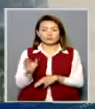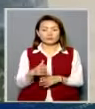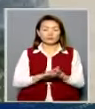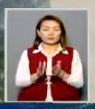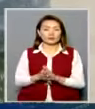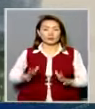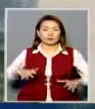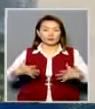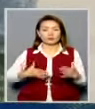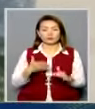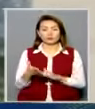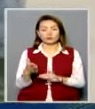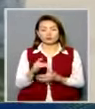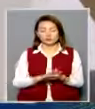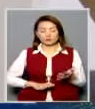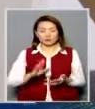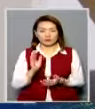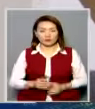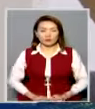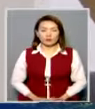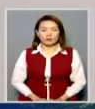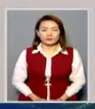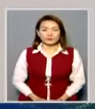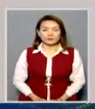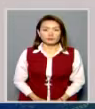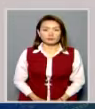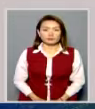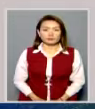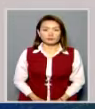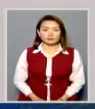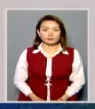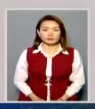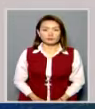мұндай семинарлар алдағы уақытта да жалғаспақ. Ахан Иғлам, Артур Ботпанов, жаңалық қызметі.